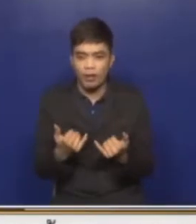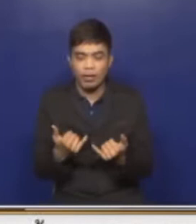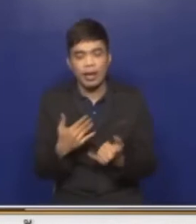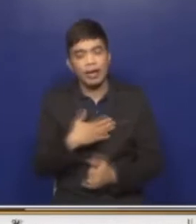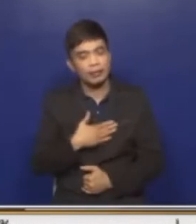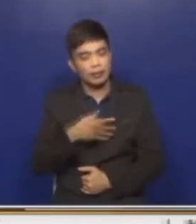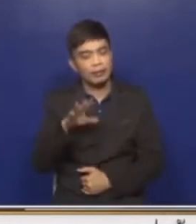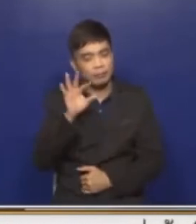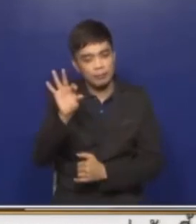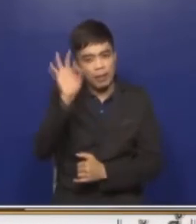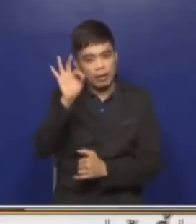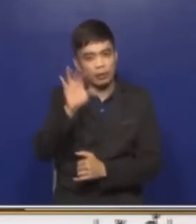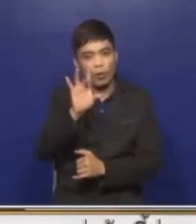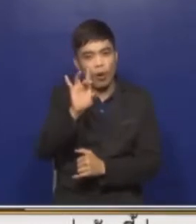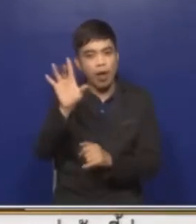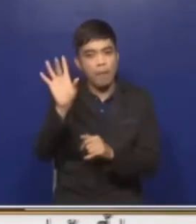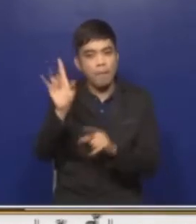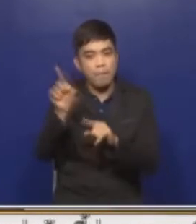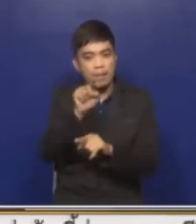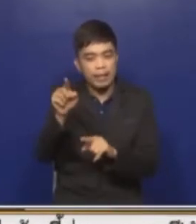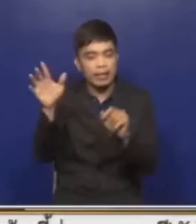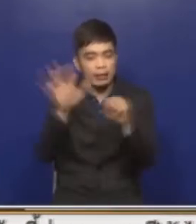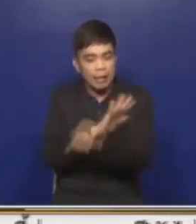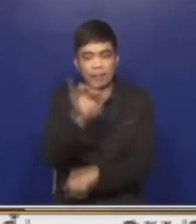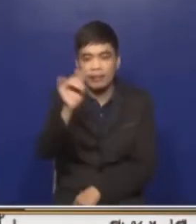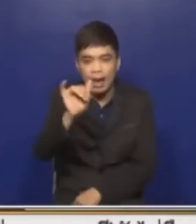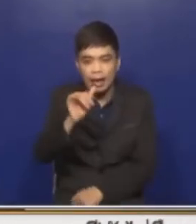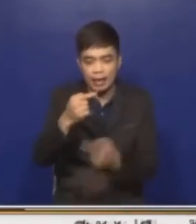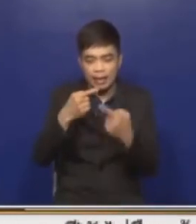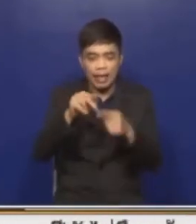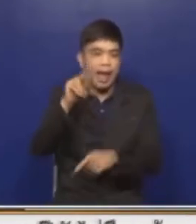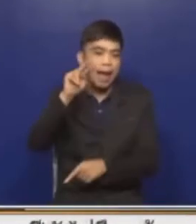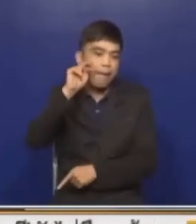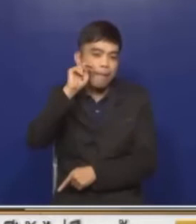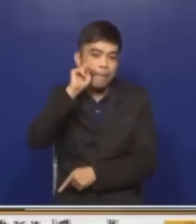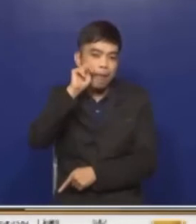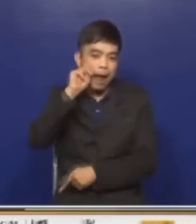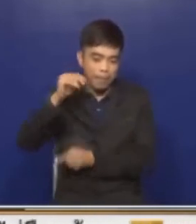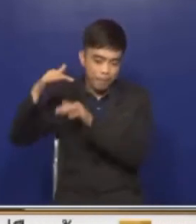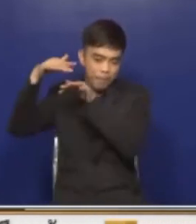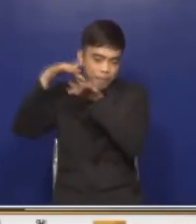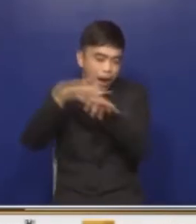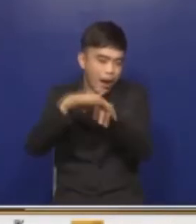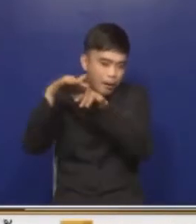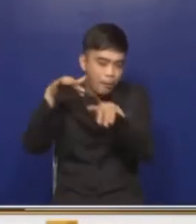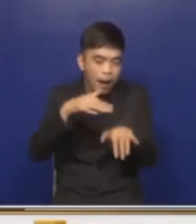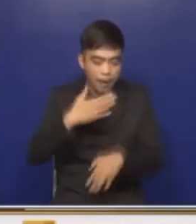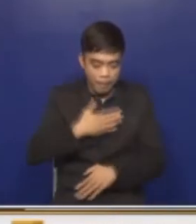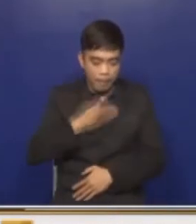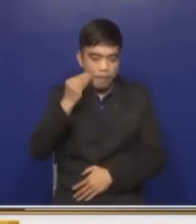เพราะสกลนครบ้านผมมีสายน้ำใหญ่ส่วนใหญ่ลงมาจากภูผ่านไม่เหมือนกับ